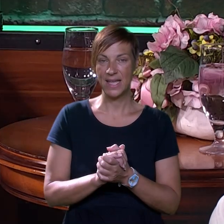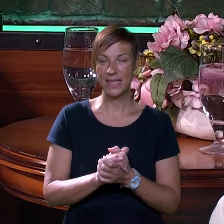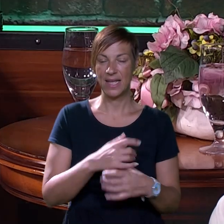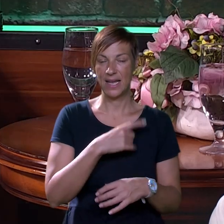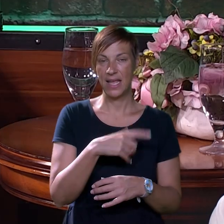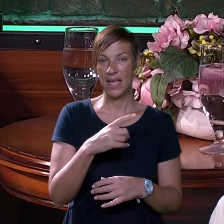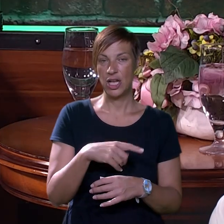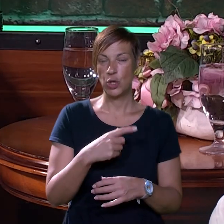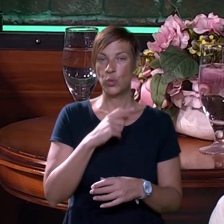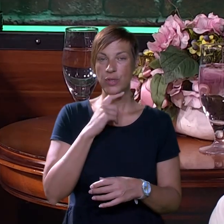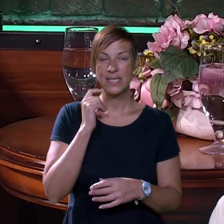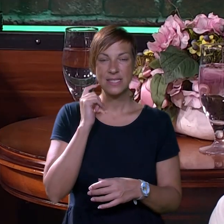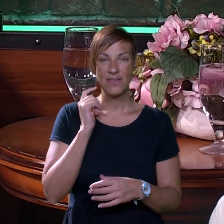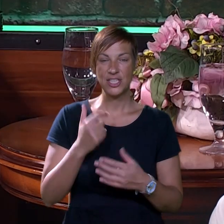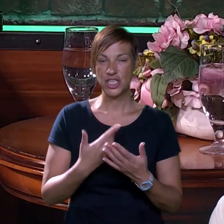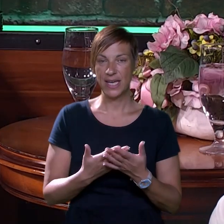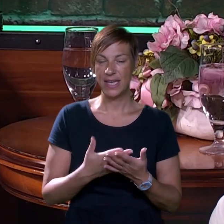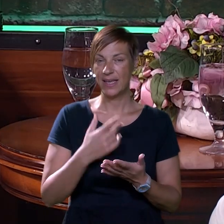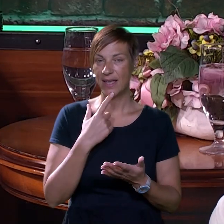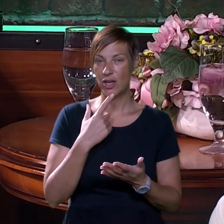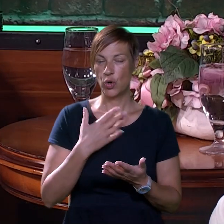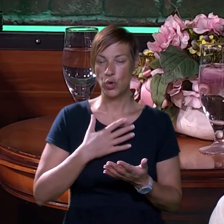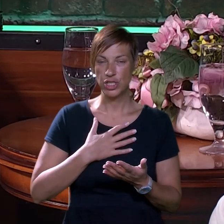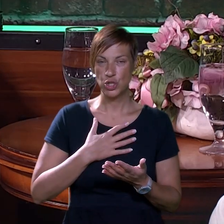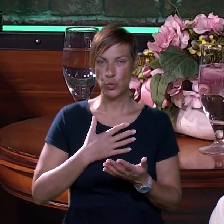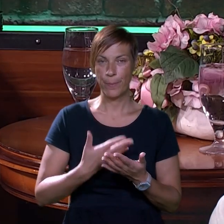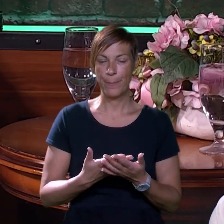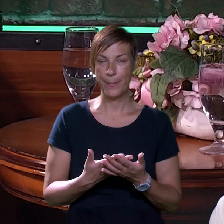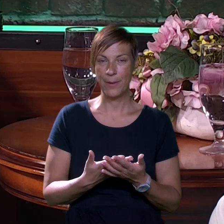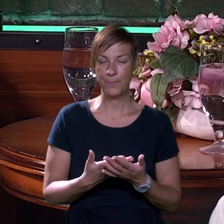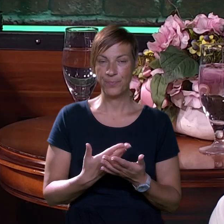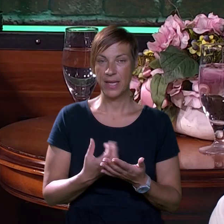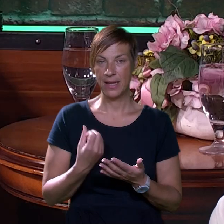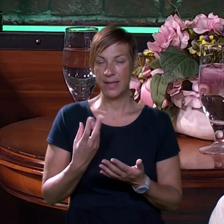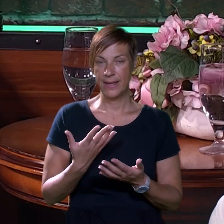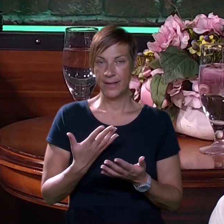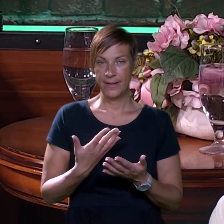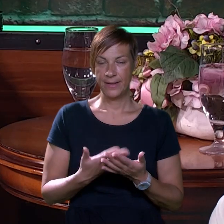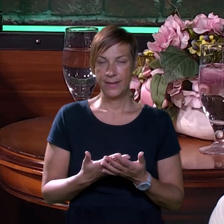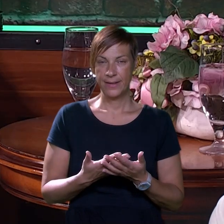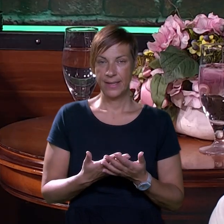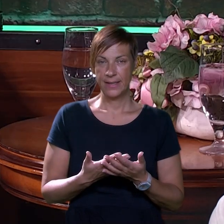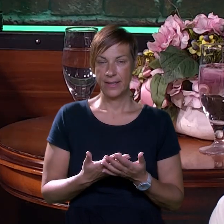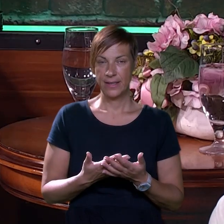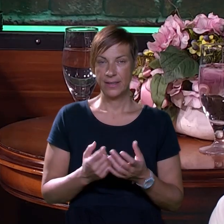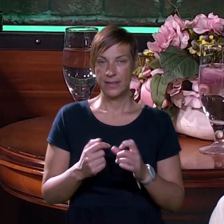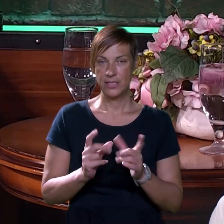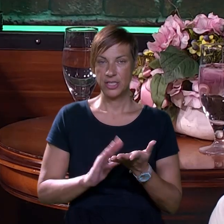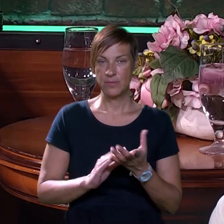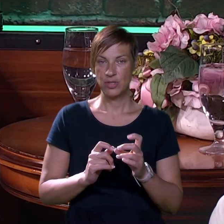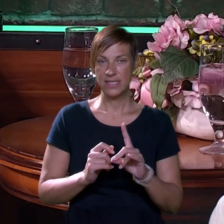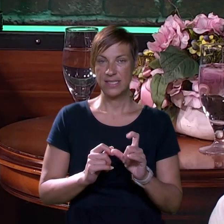prijatelje, ljude, svećenike koji su me... To je ono kad Šimun